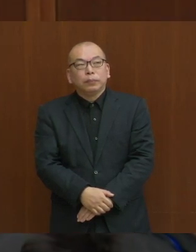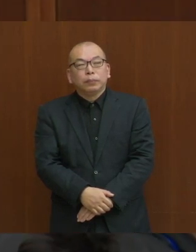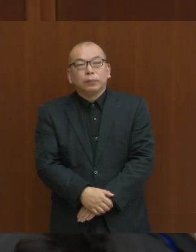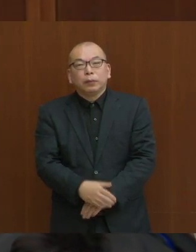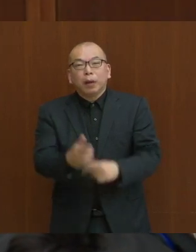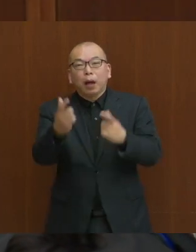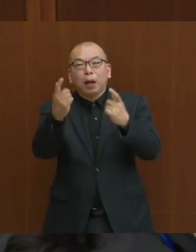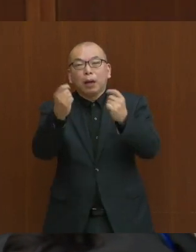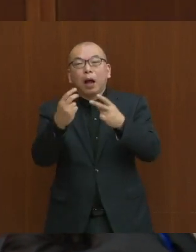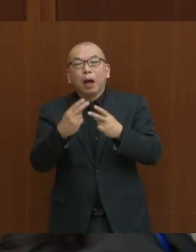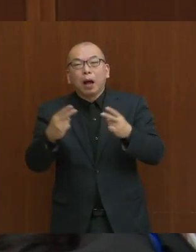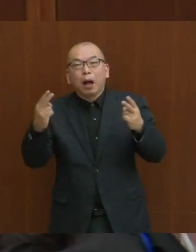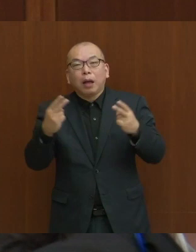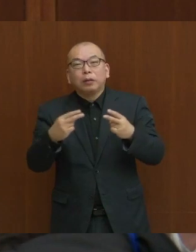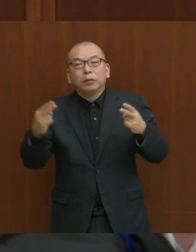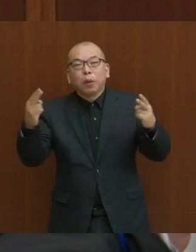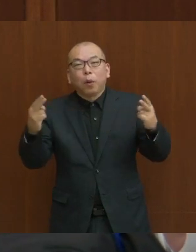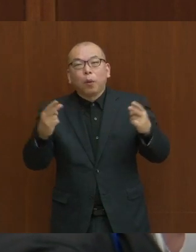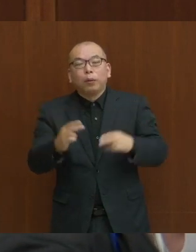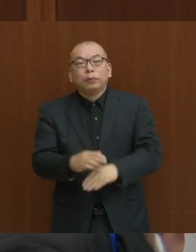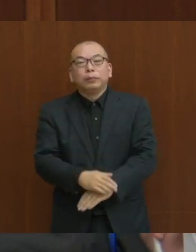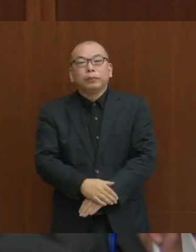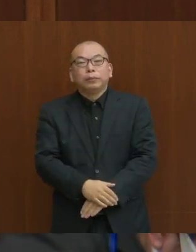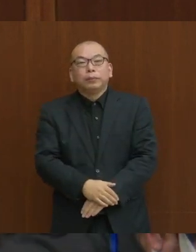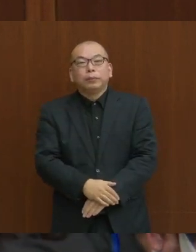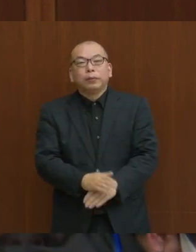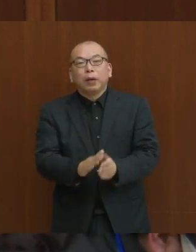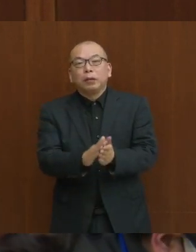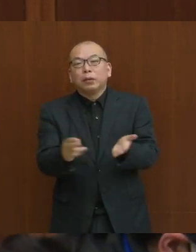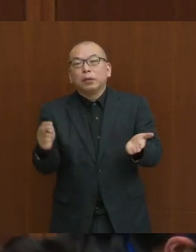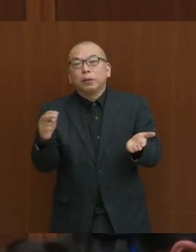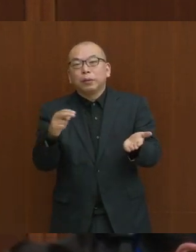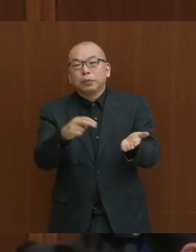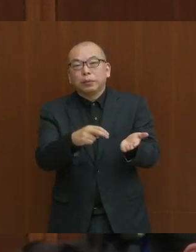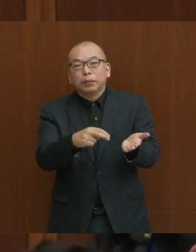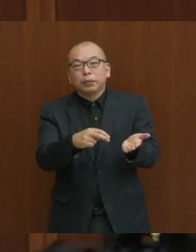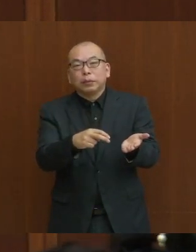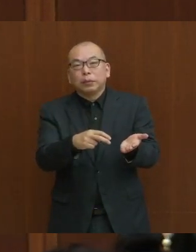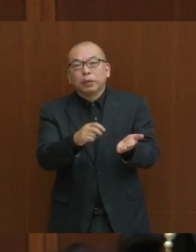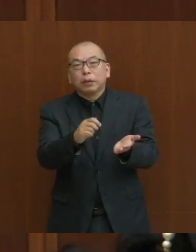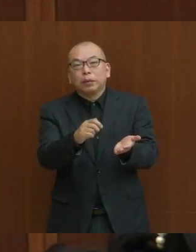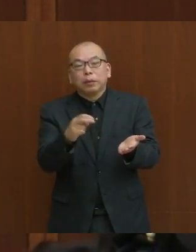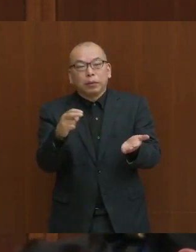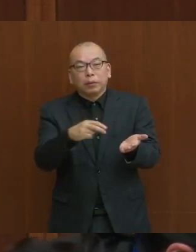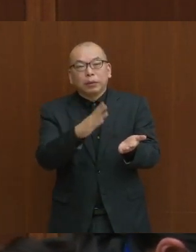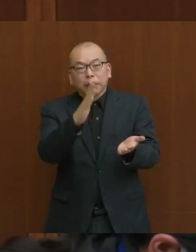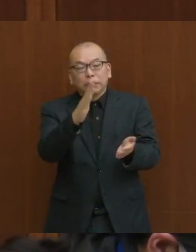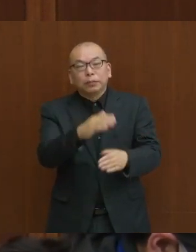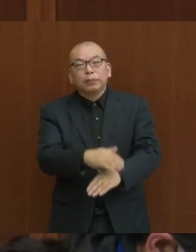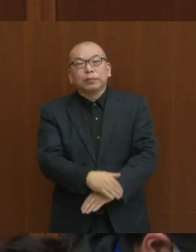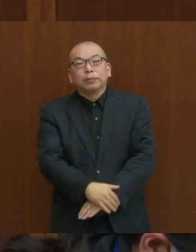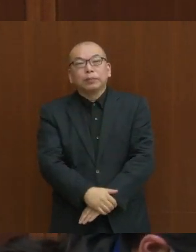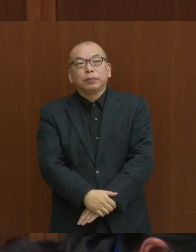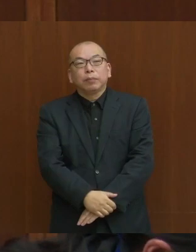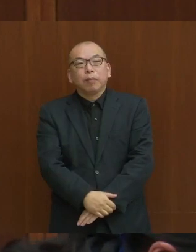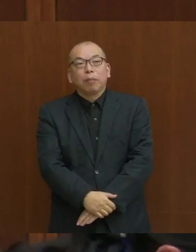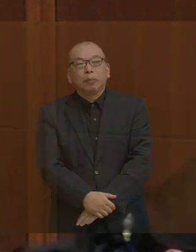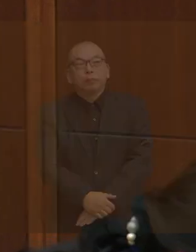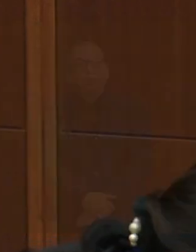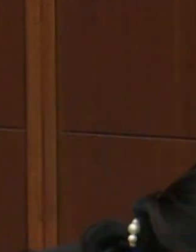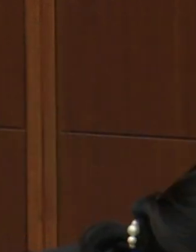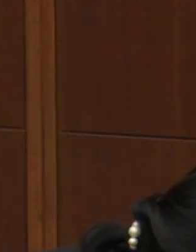楽歌演奏、お手元の指揮台に歌詞がございますのでご覧ください。